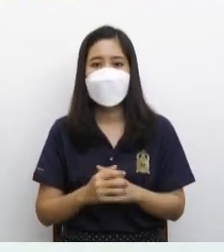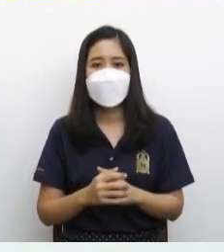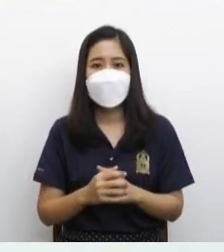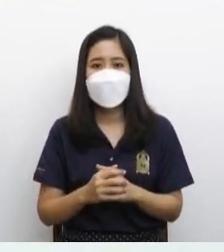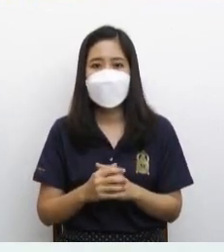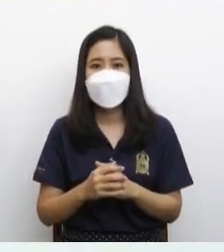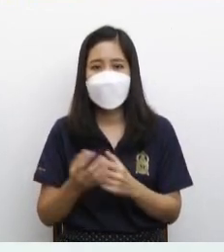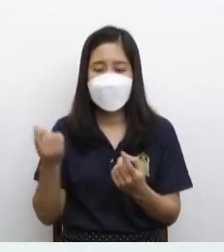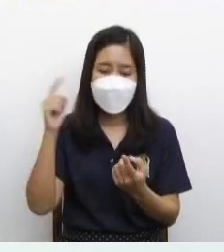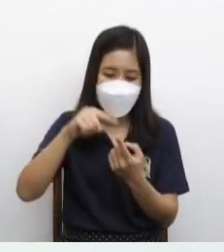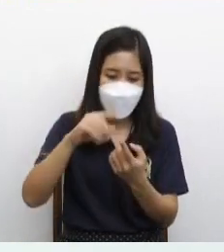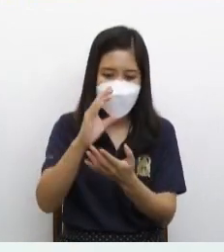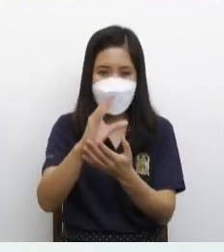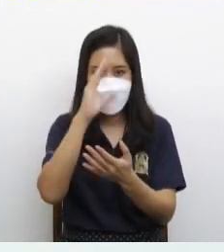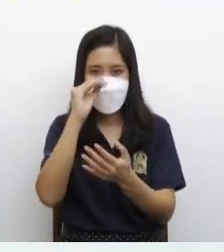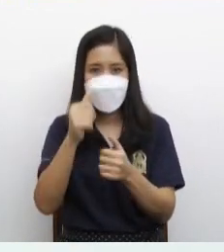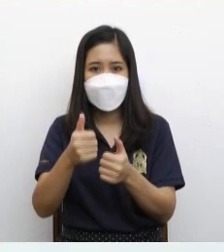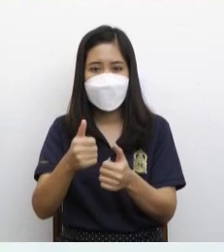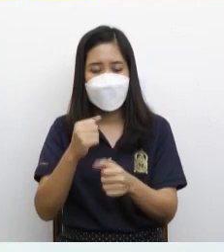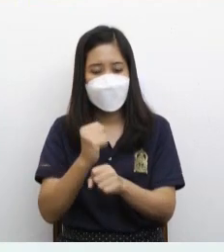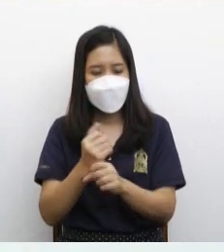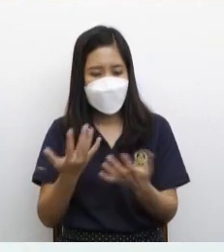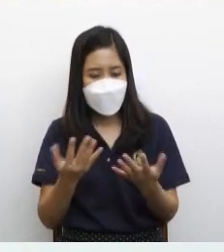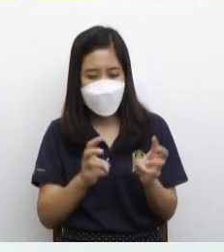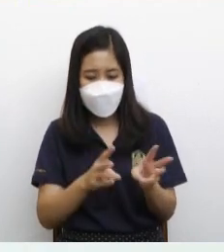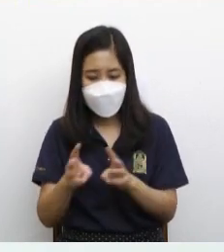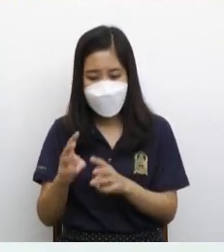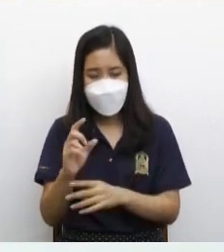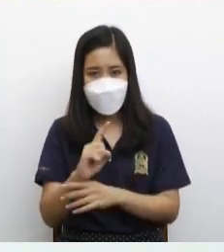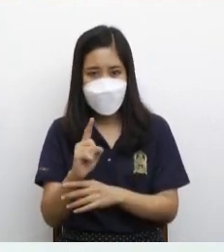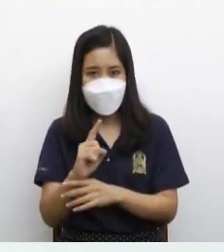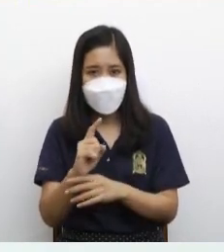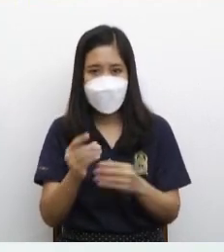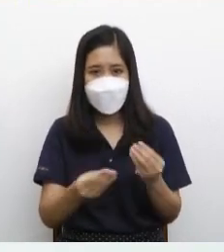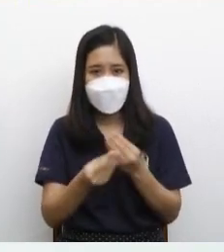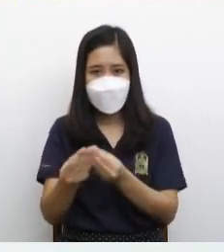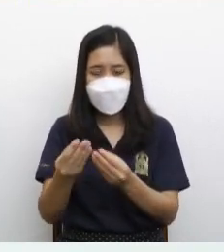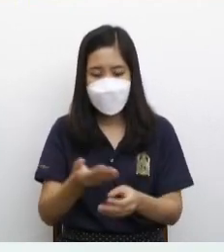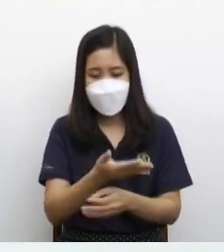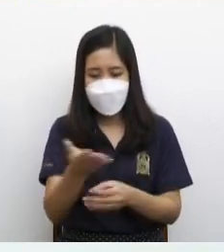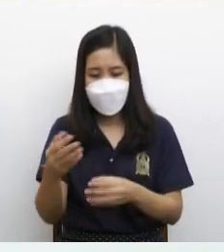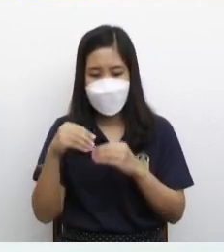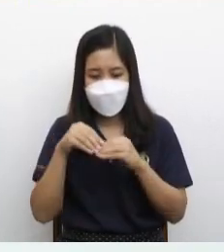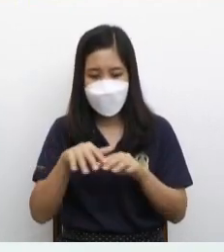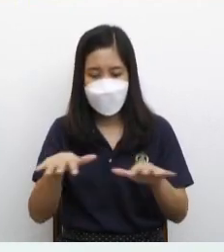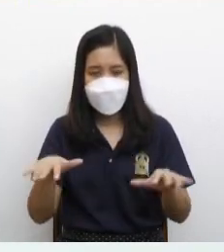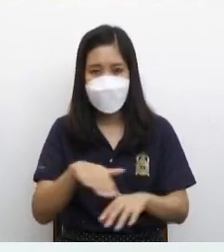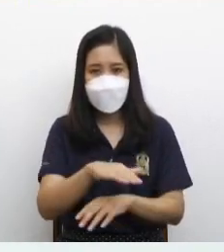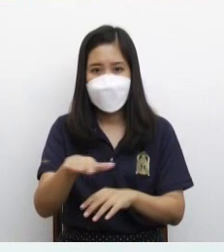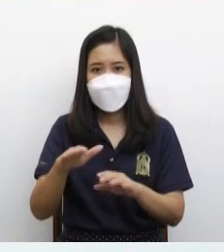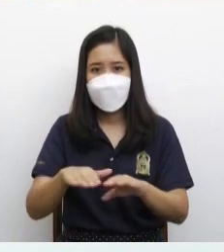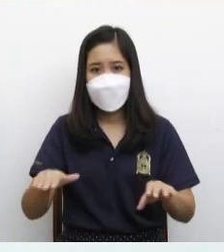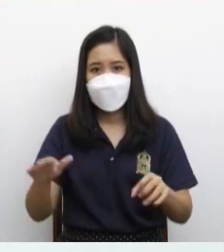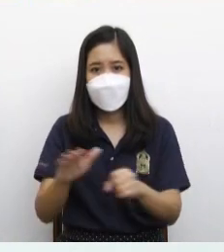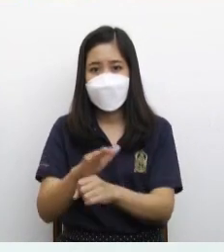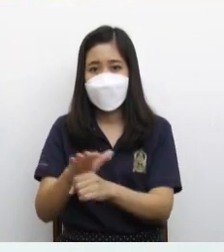การเข้าถึงการเรียนรู้ต่างๆทำยังไงเราจะซ่อมเสริมหรือรวมไปถึงเด็กที่หลุดออกนอกระบบเราจะมีวิธีการ